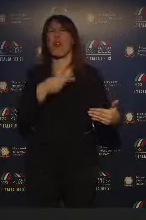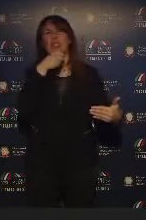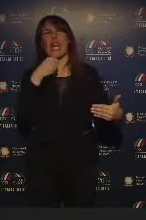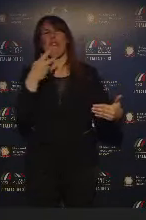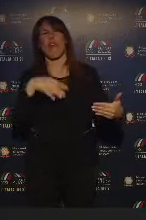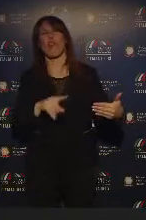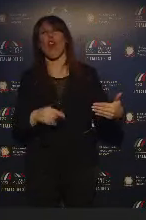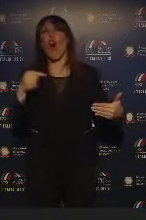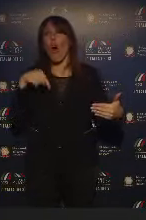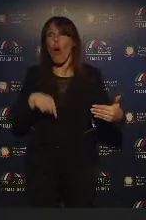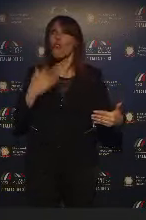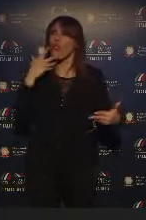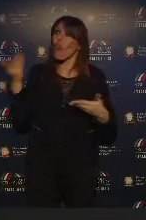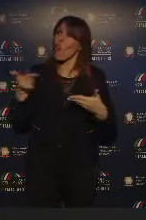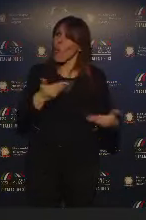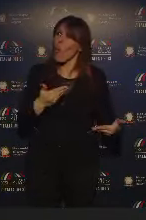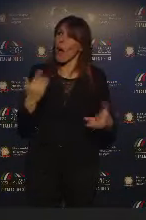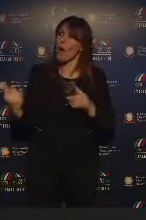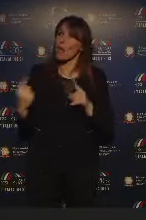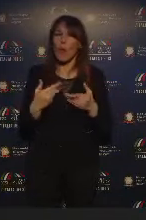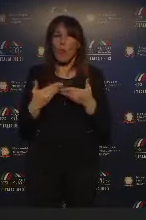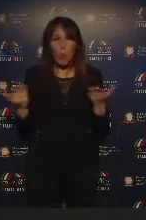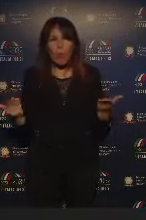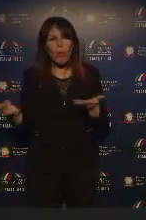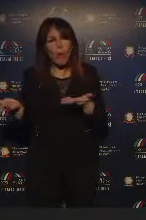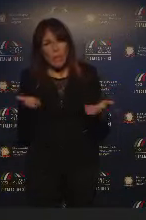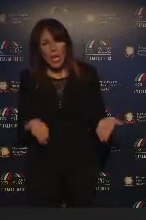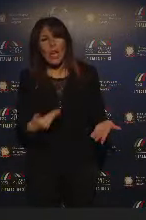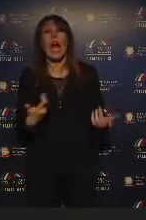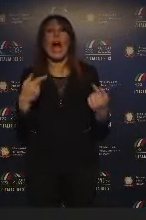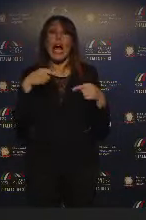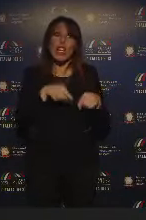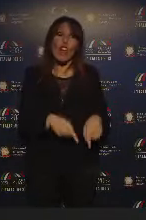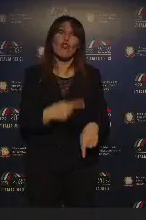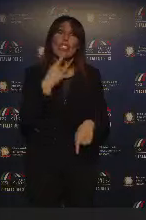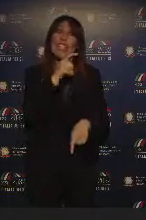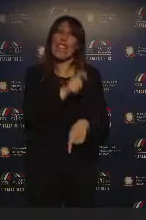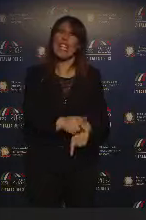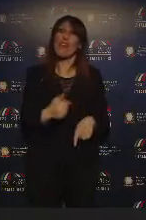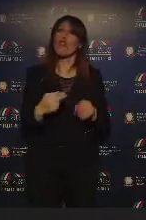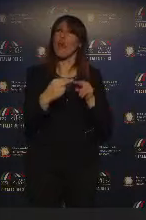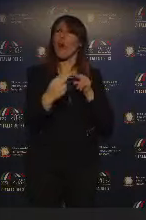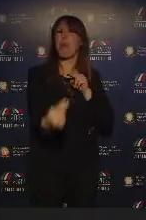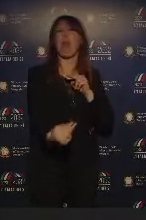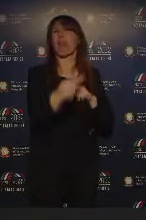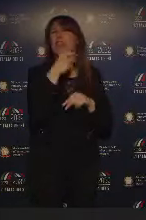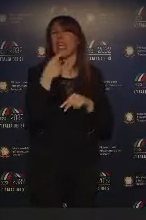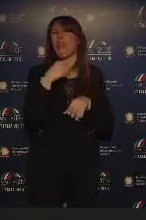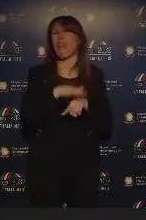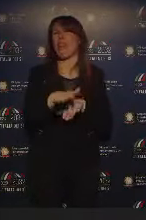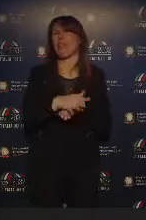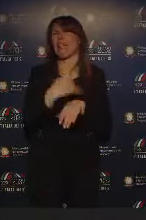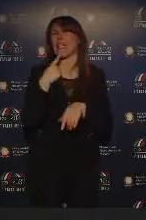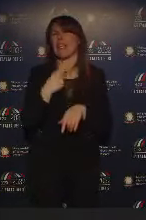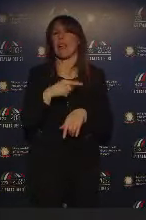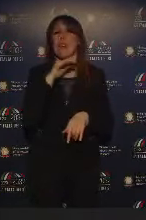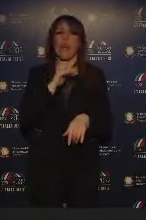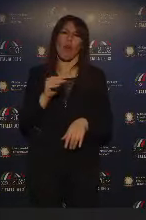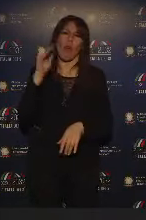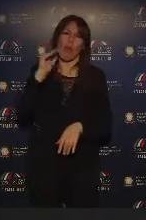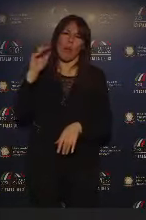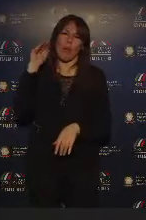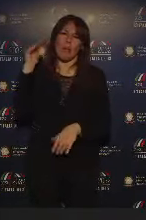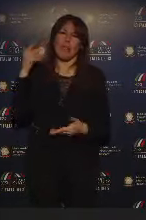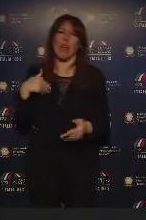vorrei qua oggi per un dibattito pubblico anche oggi c'è chi dice ma il ponte non serve Chi Chi mai lo userà Queste sono Stime del passato